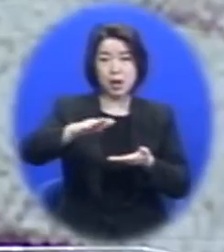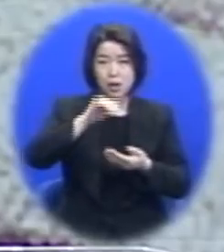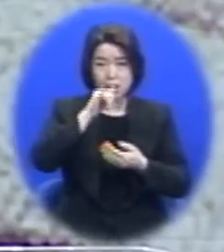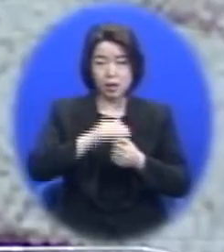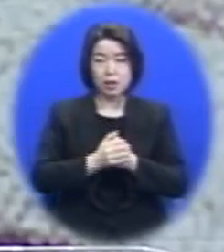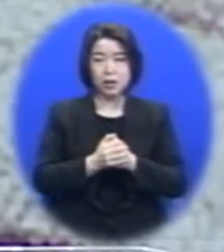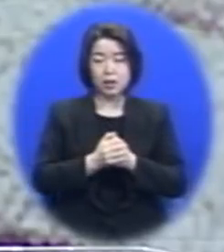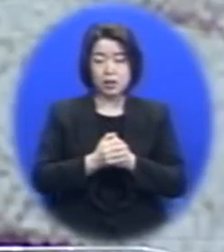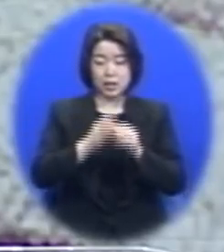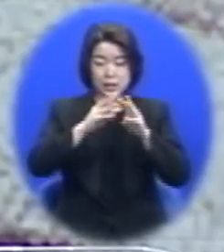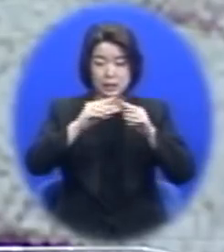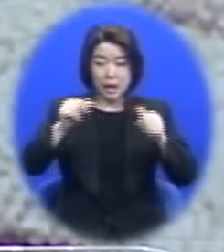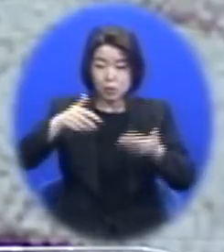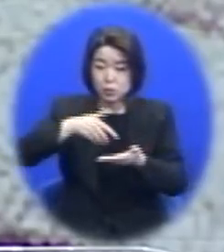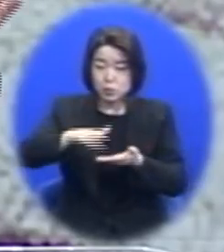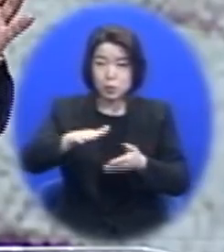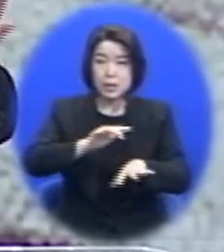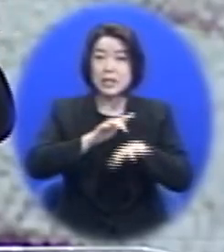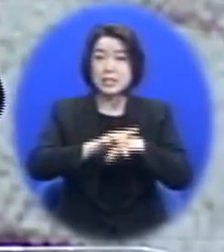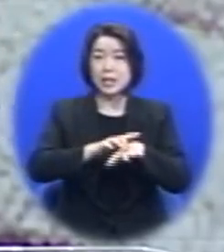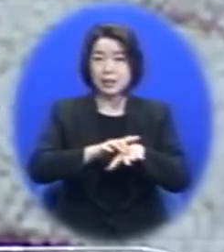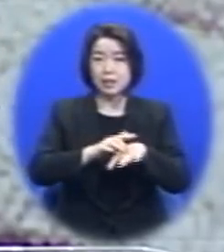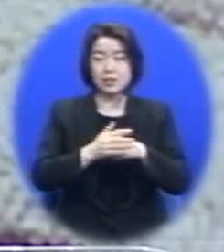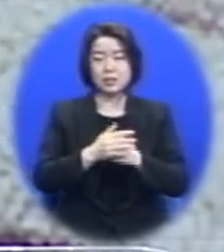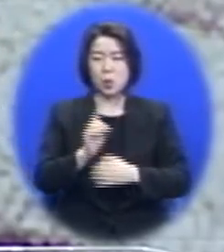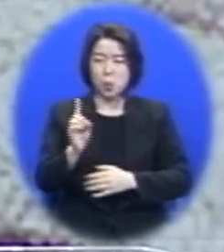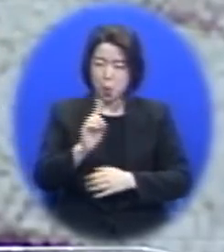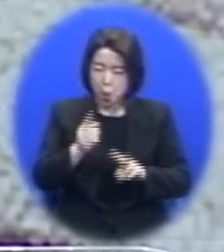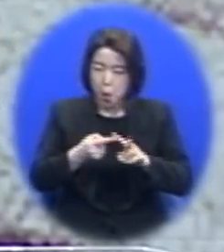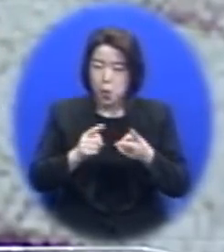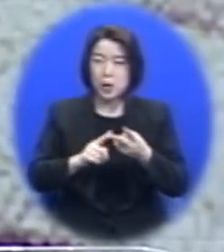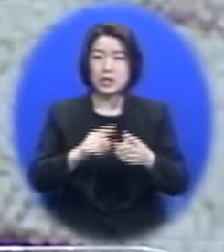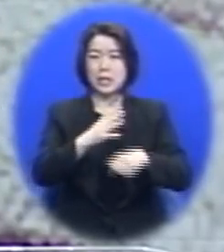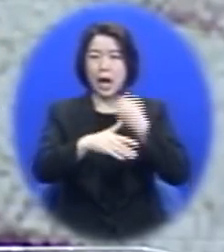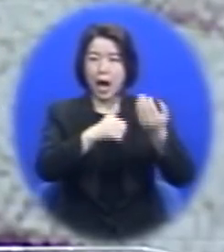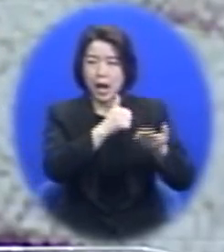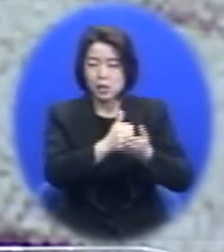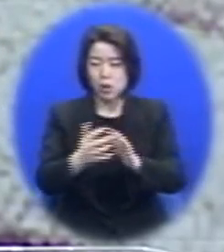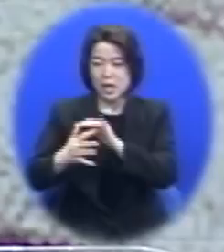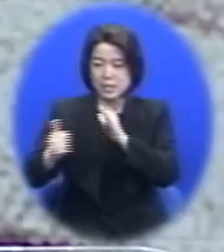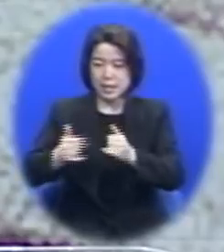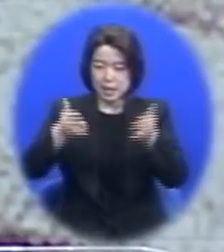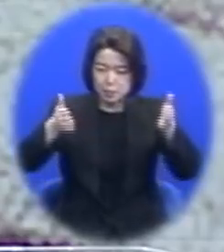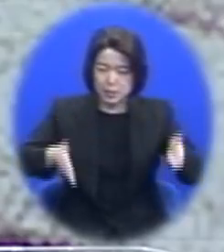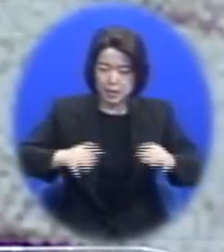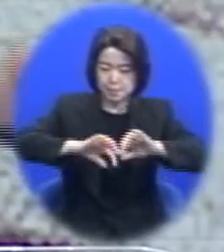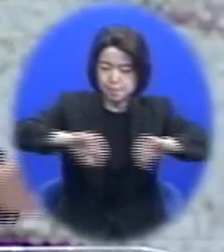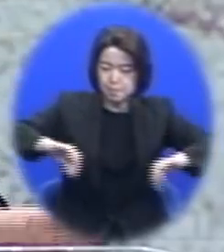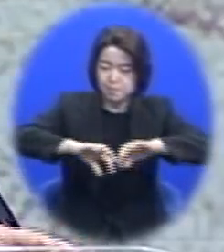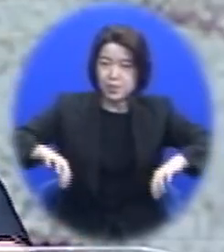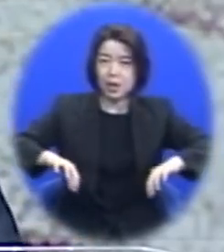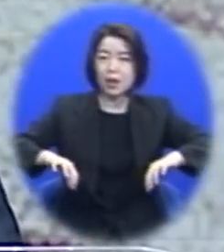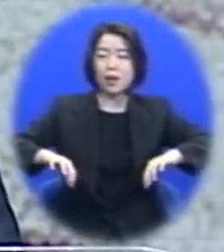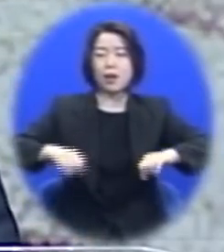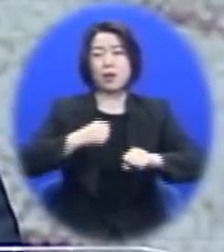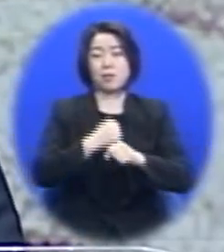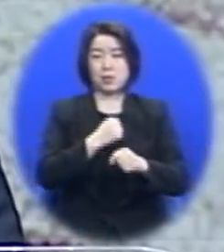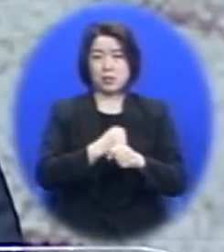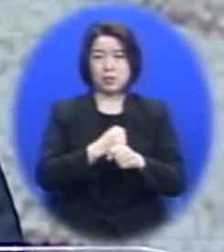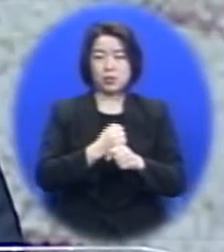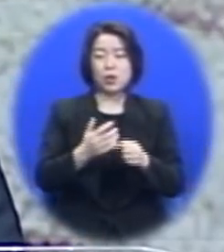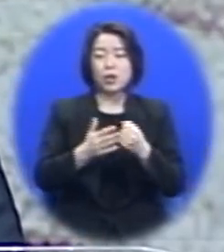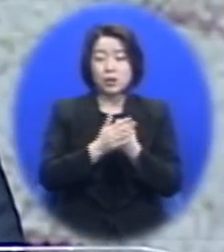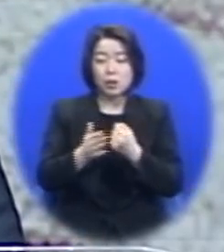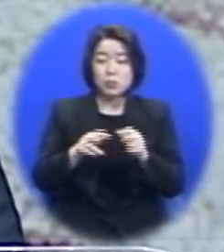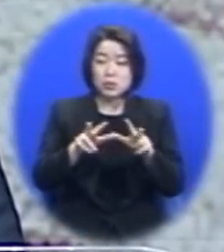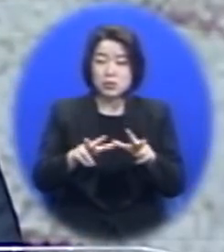땅으로 쫓겨난 사탄이 어떻든지 사람들과 하나님 사이를 이간질 하고 그래서 지금 수많은 사람들이 하나님을 믿지 않는